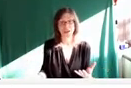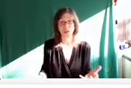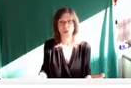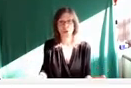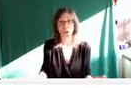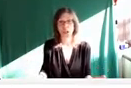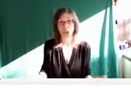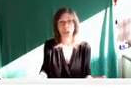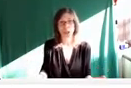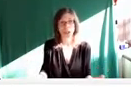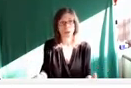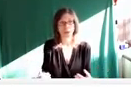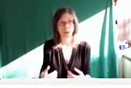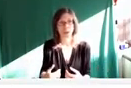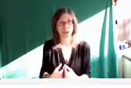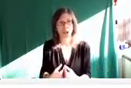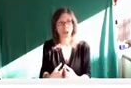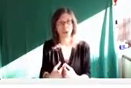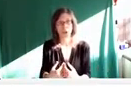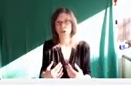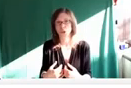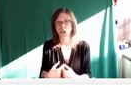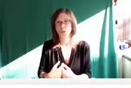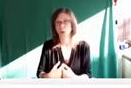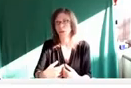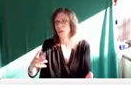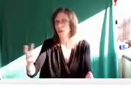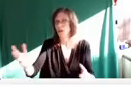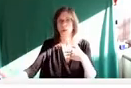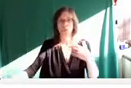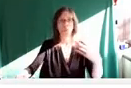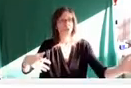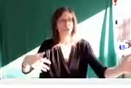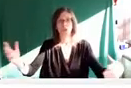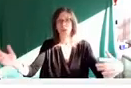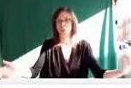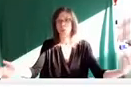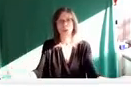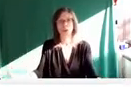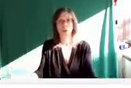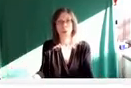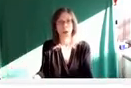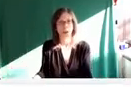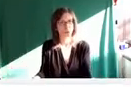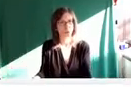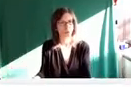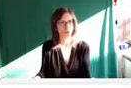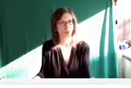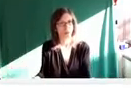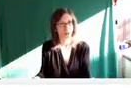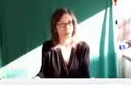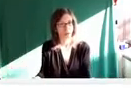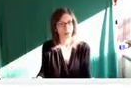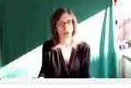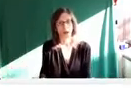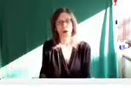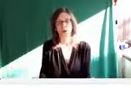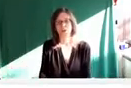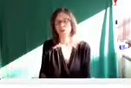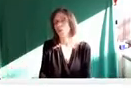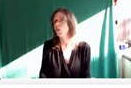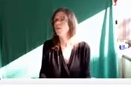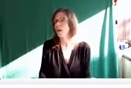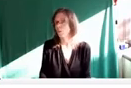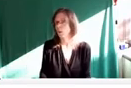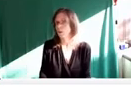à la diffusion des données, des données protégées qui vont être déposées sur des dépôts de données un peu partout, qu'est-ce qu'on fait avec ça?